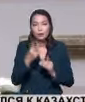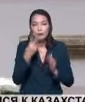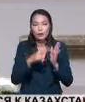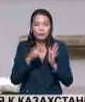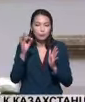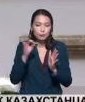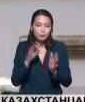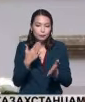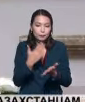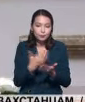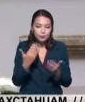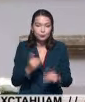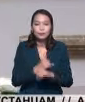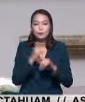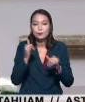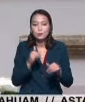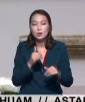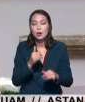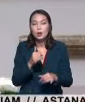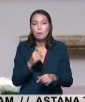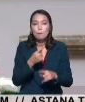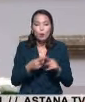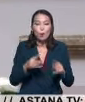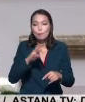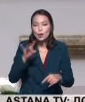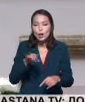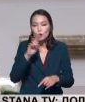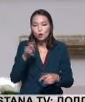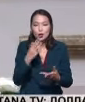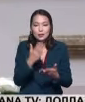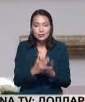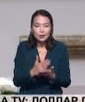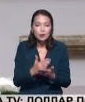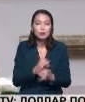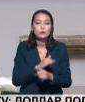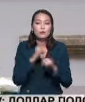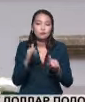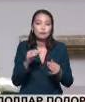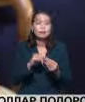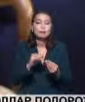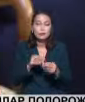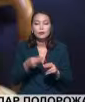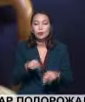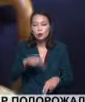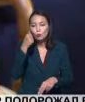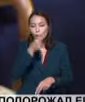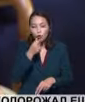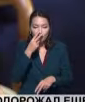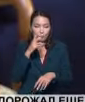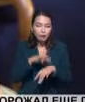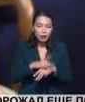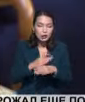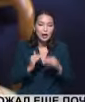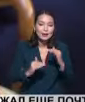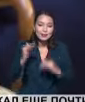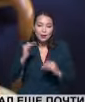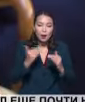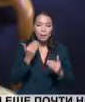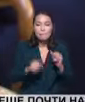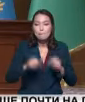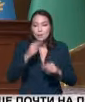28%, превысив 500 миллиардов долларов. Позитивная динамика сохраняется и в этом году. Мы договорились рассмотреть